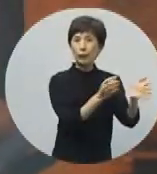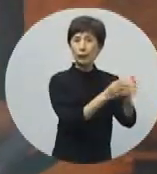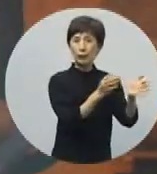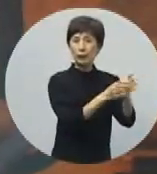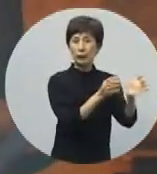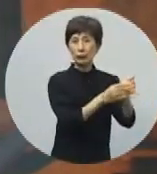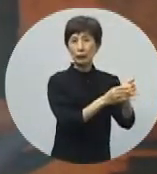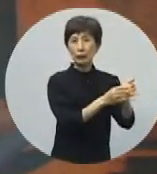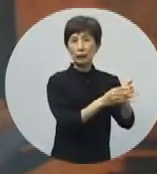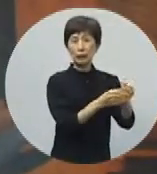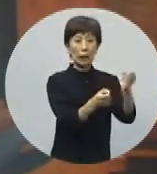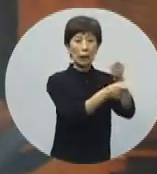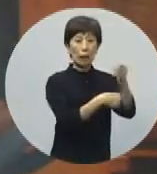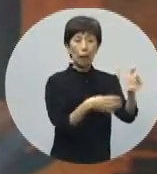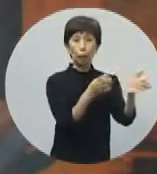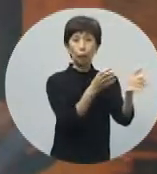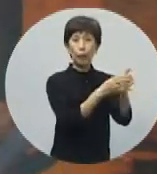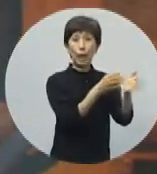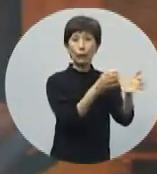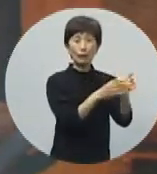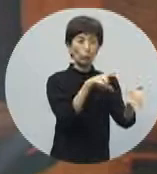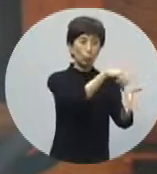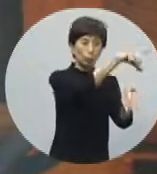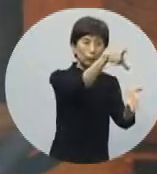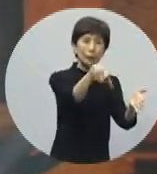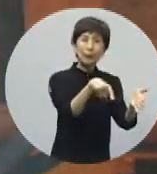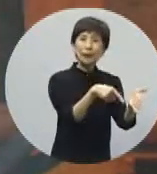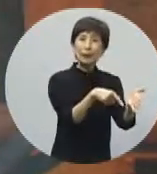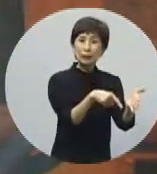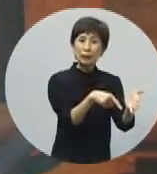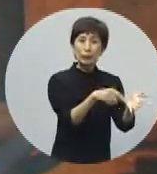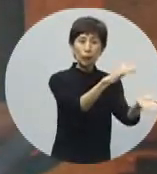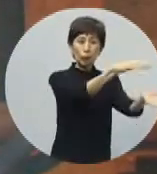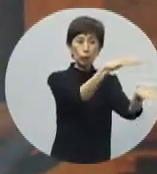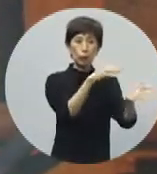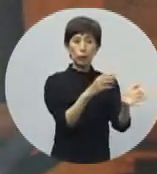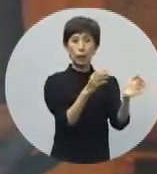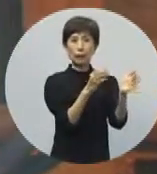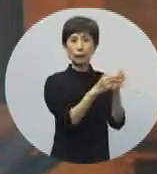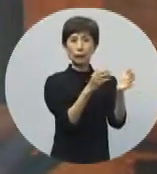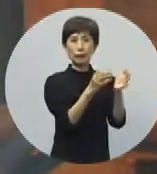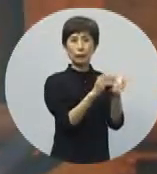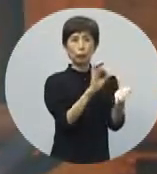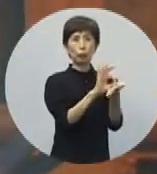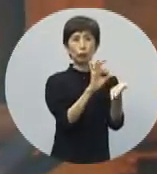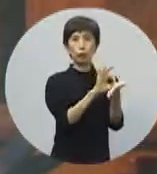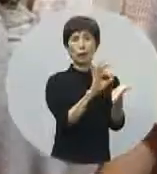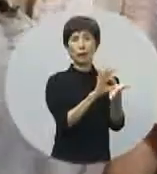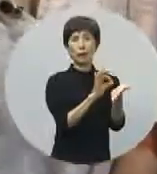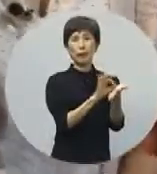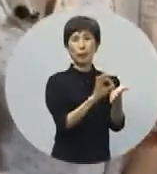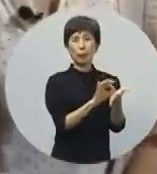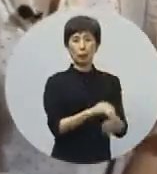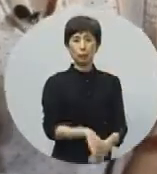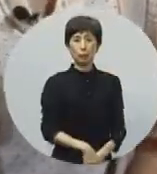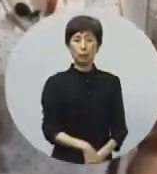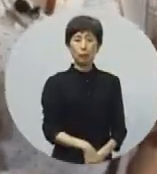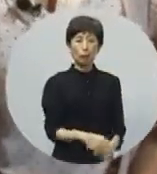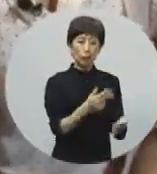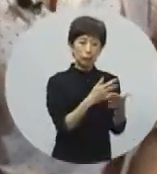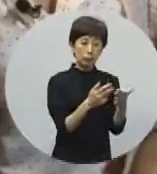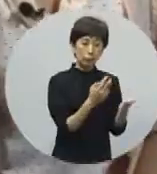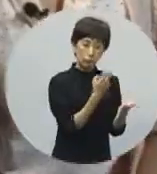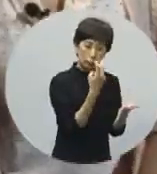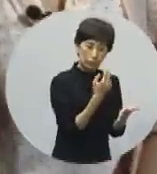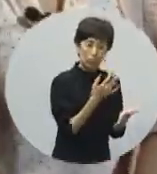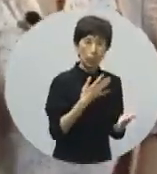石って言って、はい、この辺りから鎌倉にかけて元々から取れていた石を使っているっていうのがあの資料から